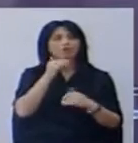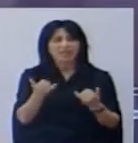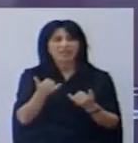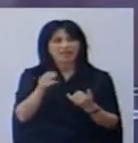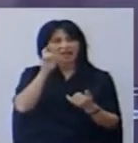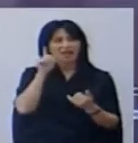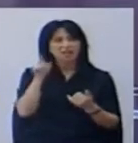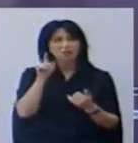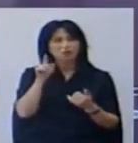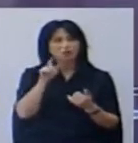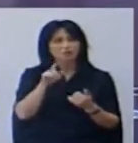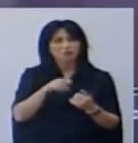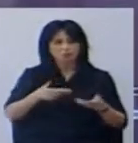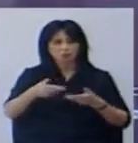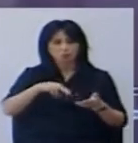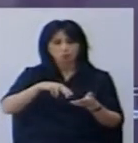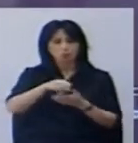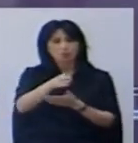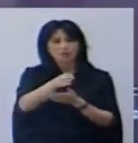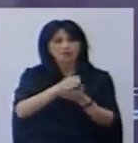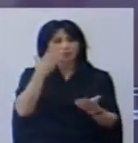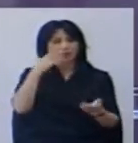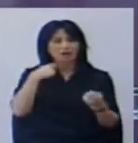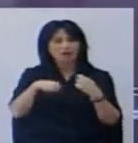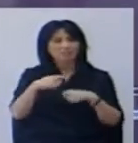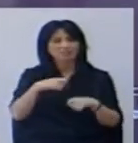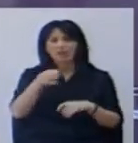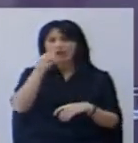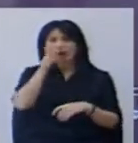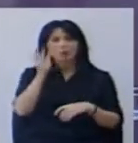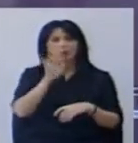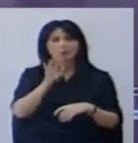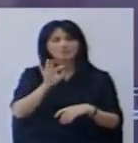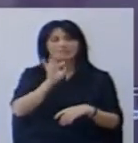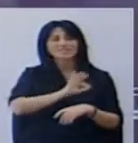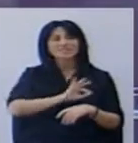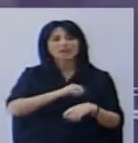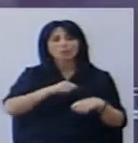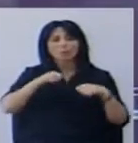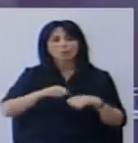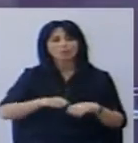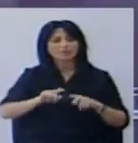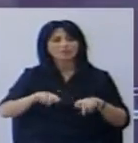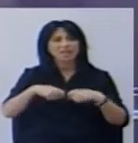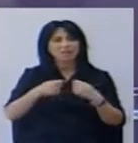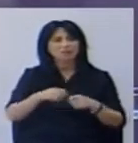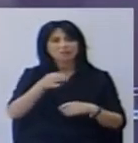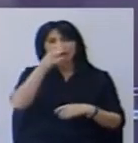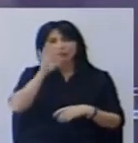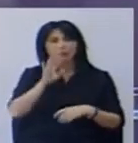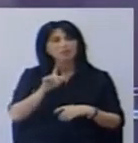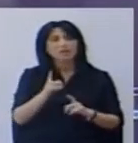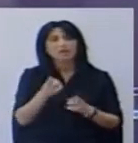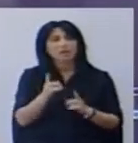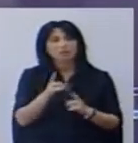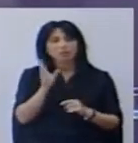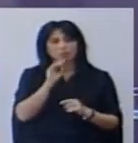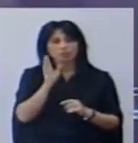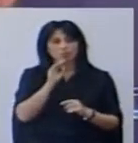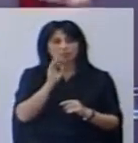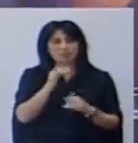ახლანდელი ხელისუფლება ტროტუარებს ნაწილს ასხვისებს, არ მომწონს ასარგებლობის უფლებით რო გადასცემს, არ მომწონს იცი რატომ,